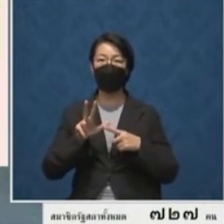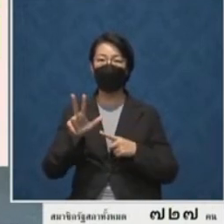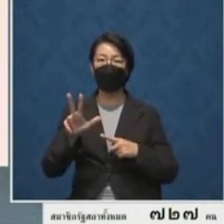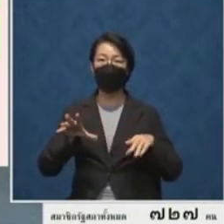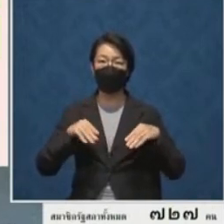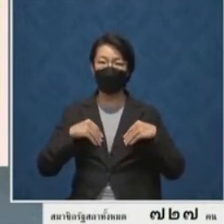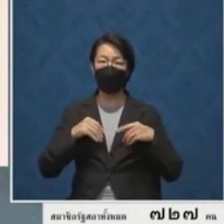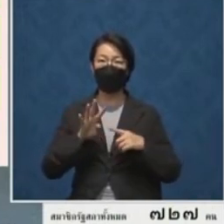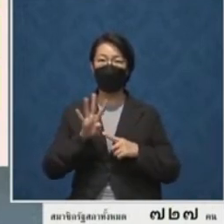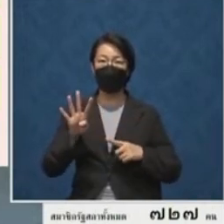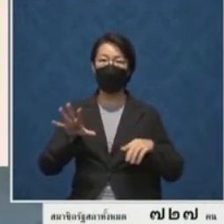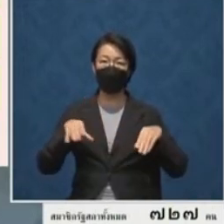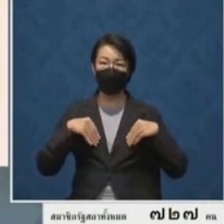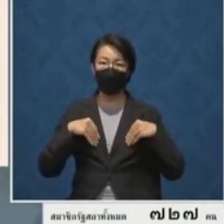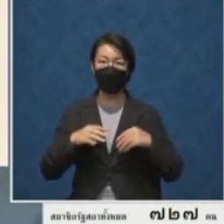4รับหลักการ